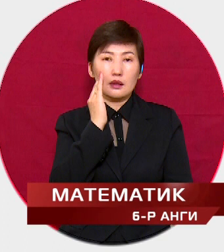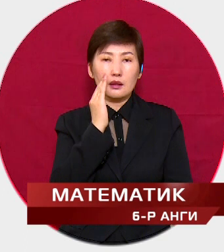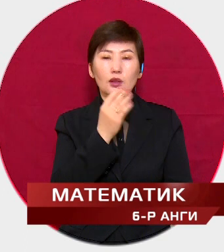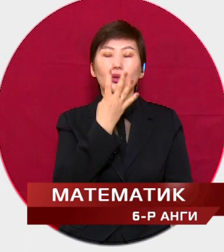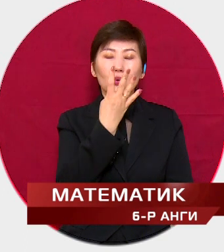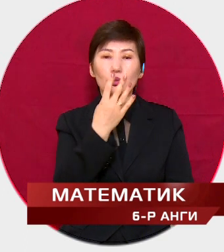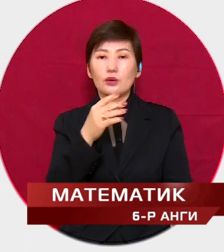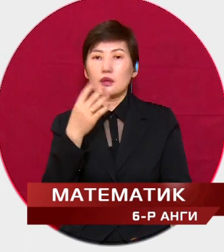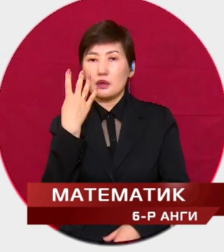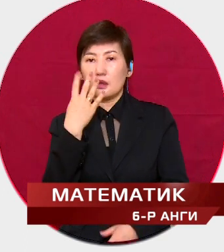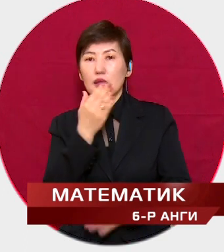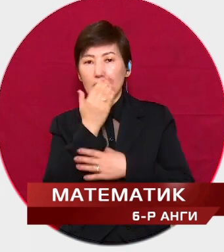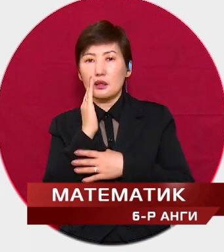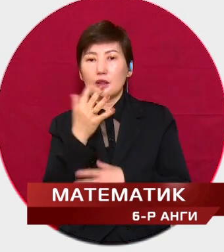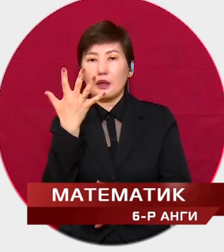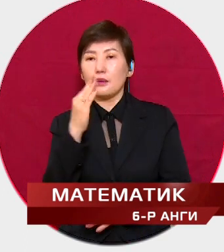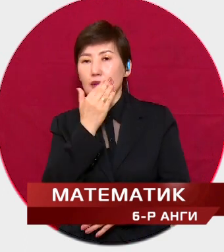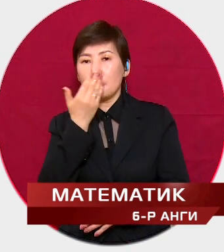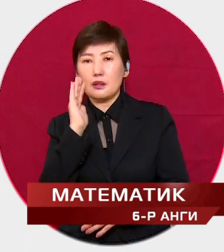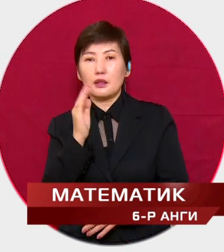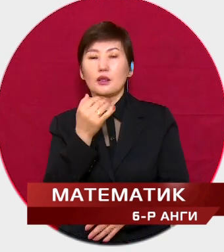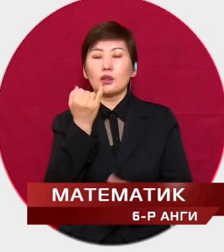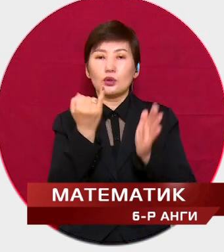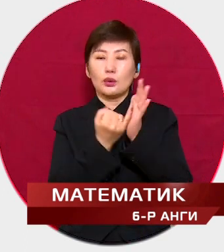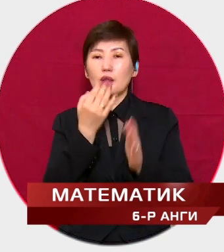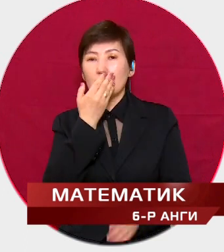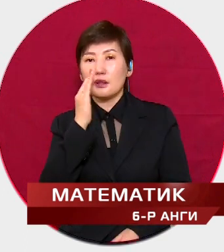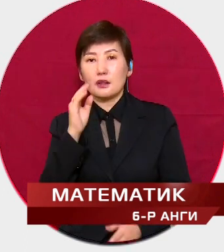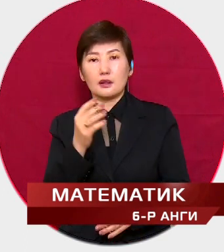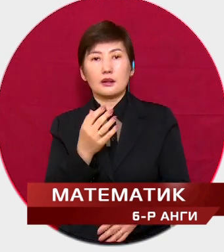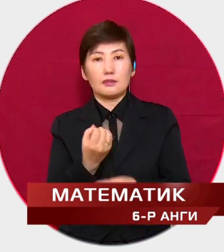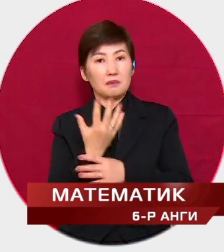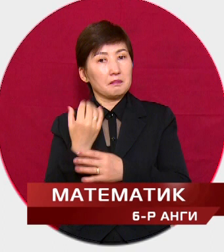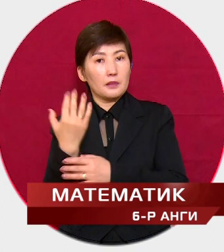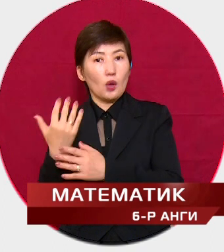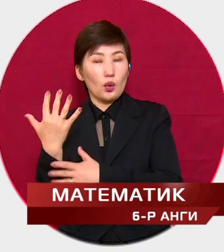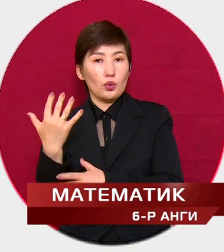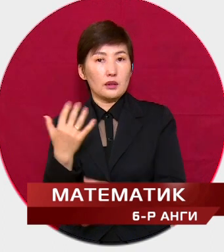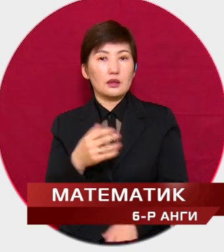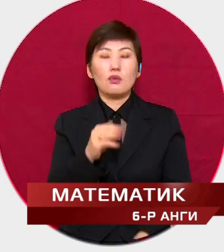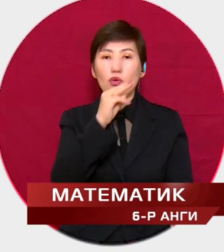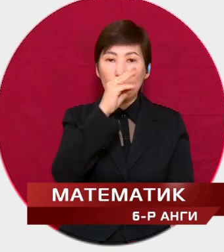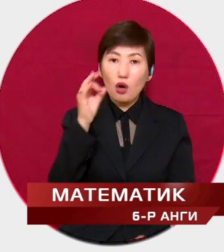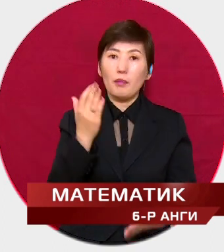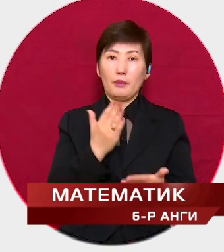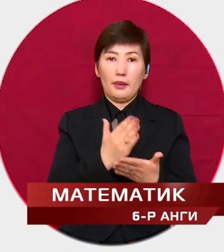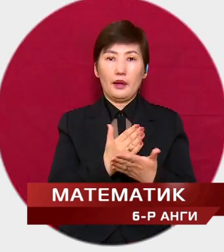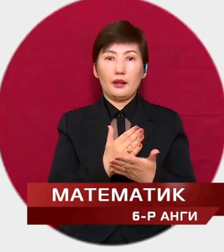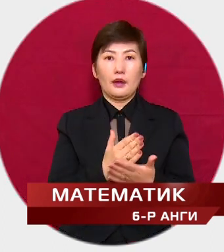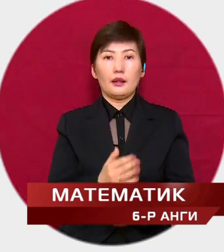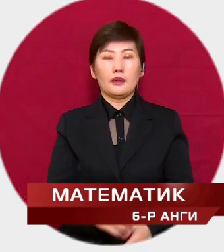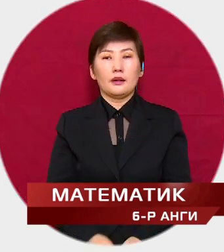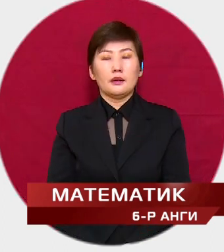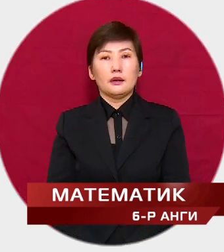цэцэг тарьсан, 5 цэцэг тарьсан, 6 цэцэг тарьсан, 7 цэцэг тарьсан, 8 цэцэг тарьсан гэсэн үг.